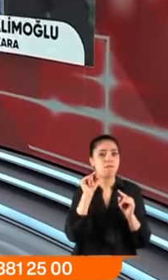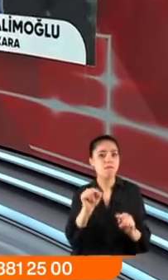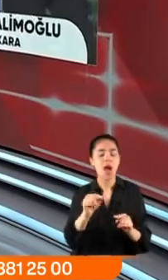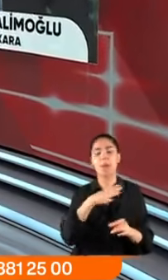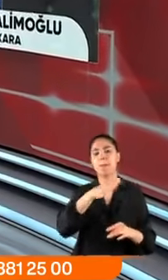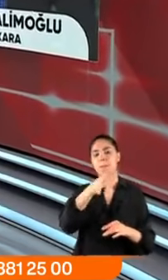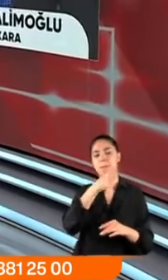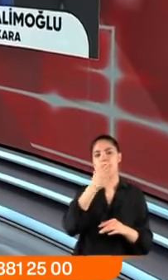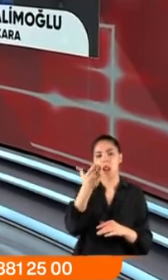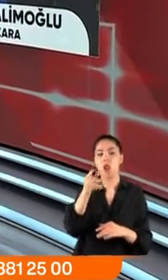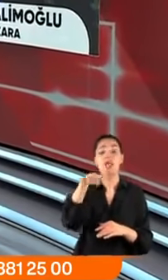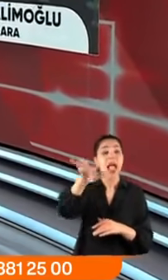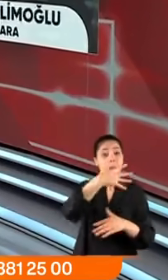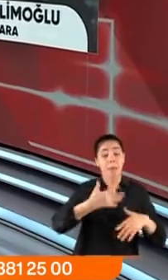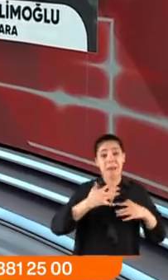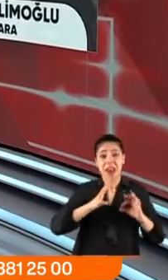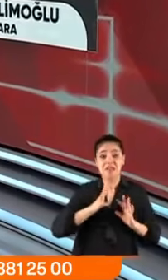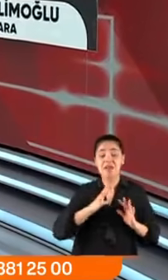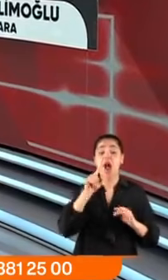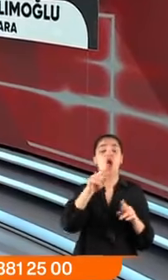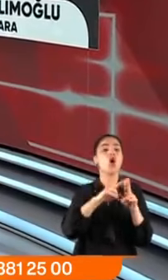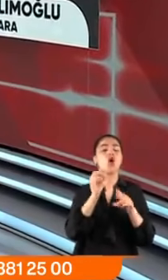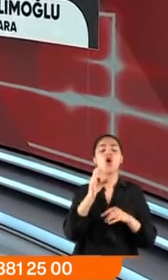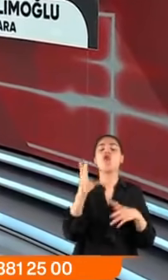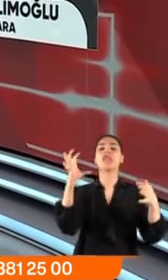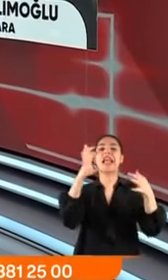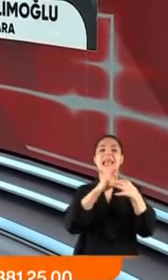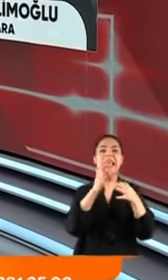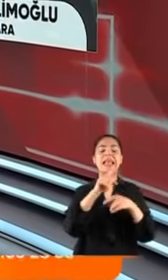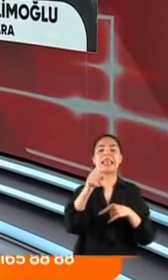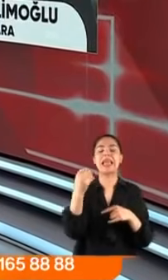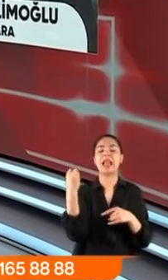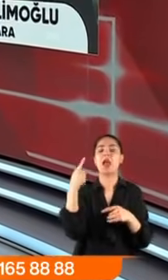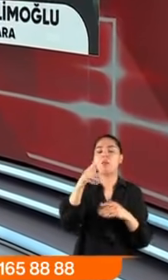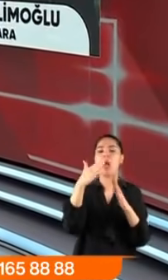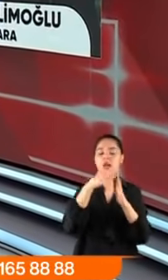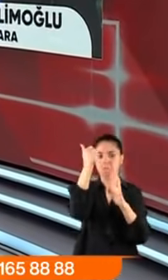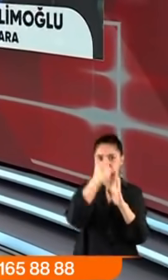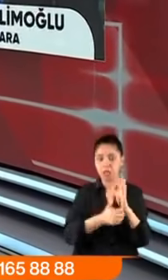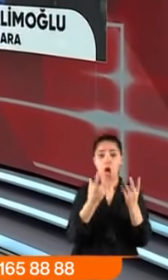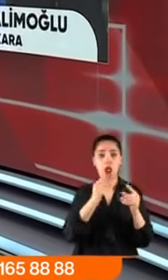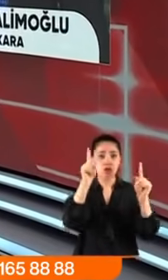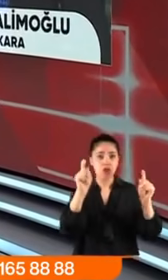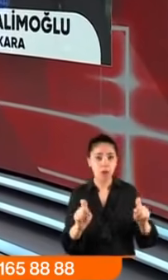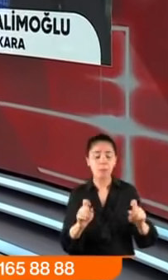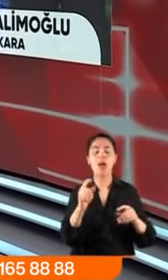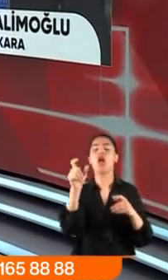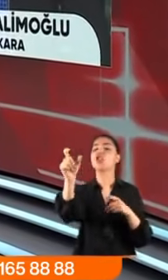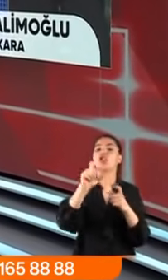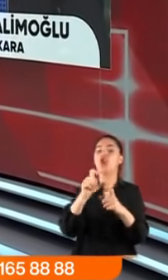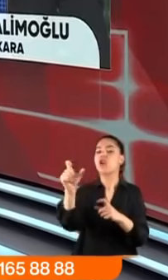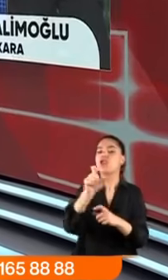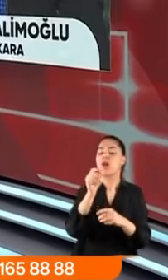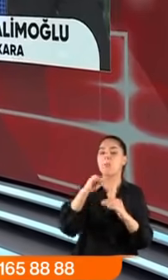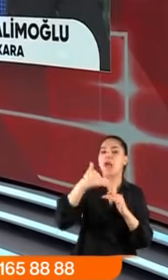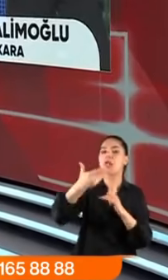biliyoruz. Gözümüz kulağımızda bir taraftan orada. Çünkü pandemiyle ilgili, salgınla ilgili de acaba kapanma gelecek mi sorusunun cevabını birazdan alacağız. Başka